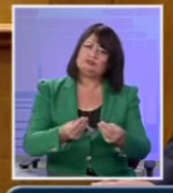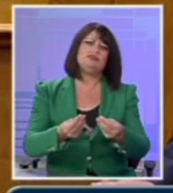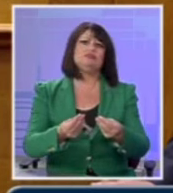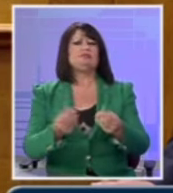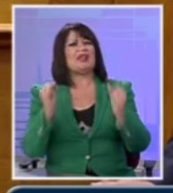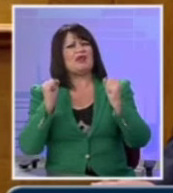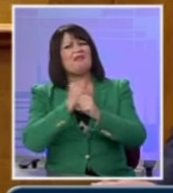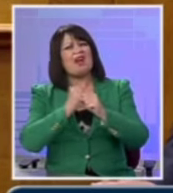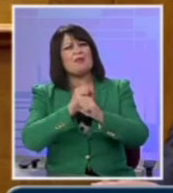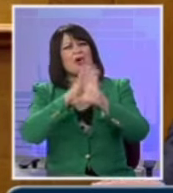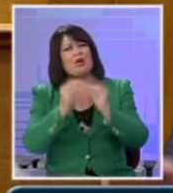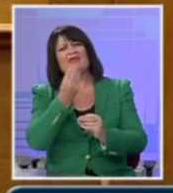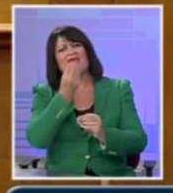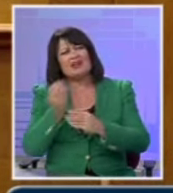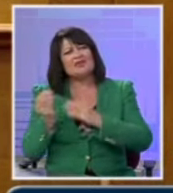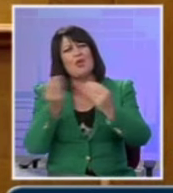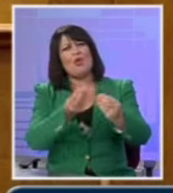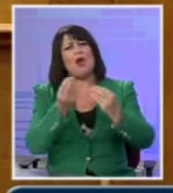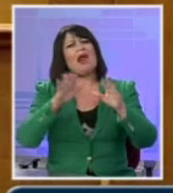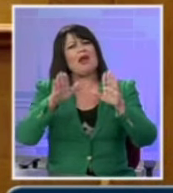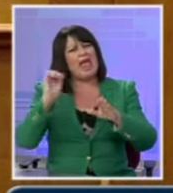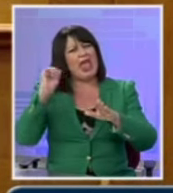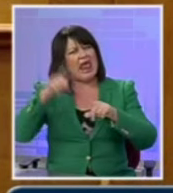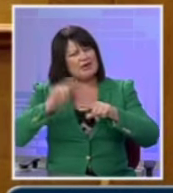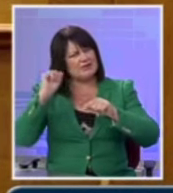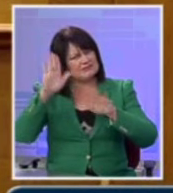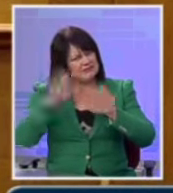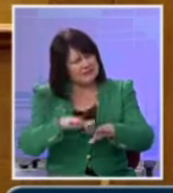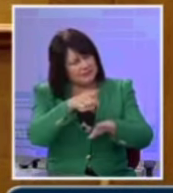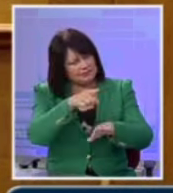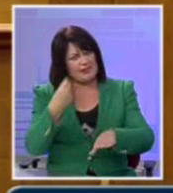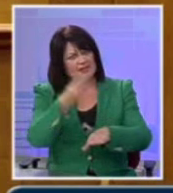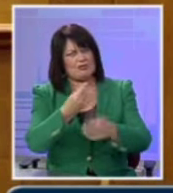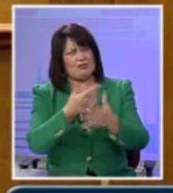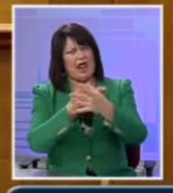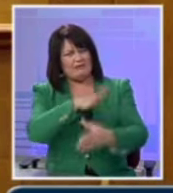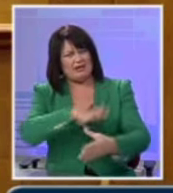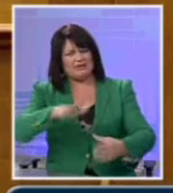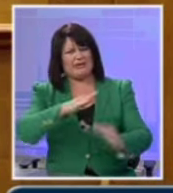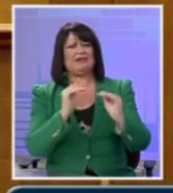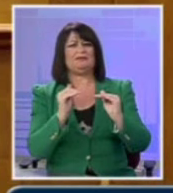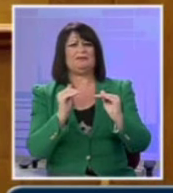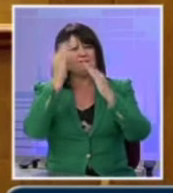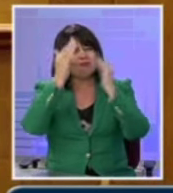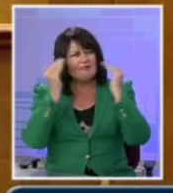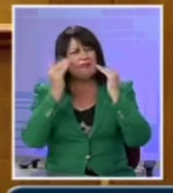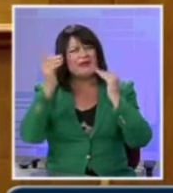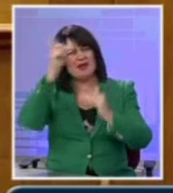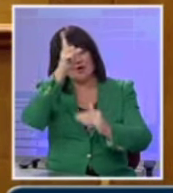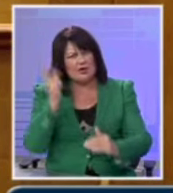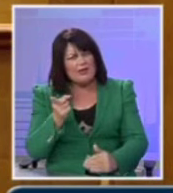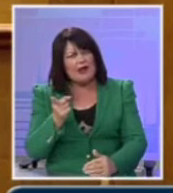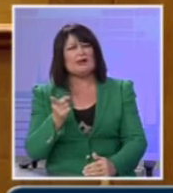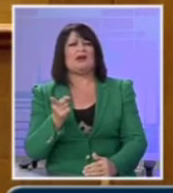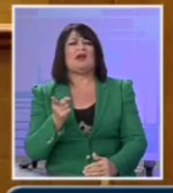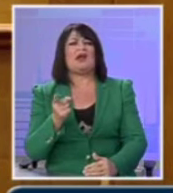υγειονομικής περίθαλψης μέχρι τρόφιμα στην ομογένειά μας. Στηρίζουμε στην ευρύτερη περιοχή τη σταθερότητα της Αιγύπτου, της Ιορδανίας, του Λιβάνου και τις